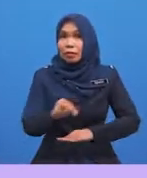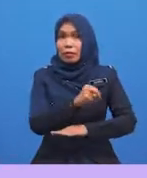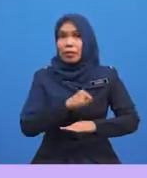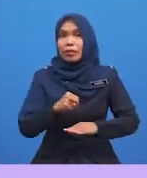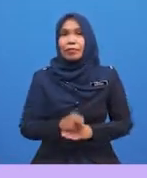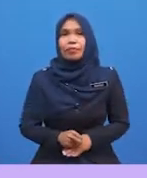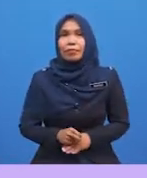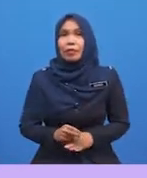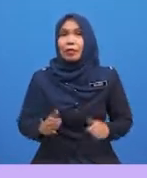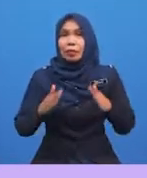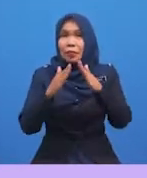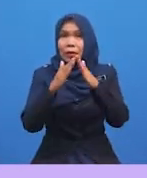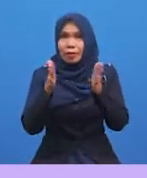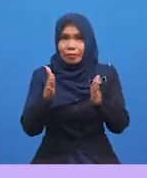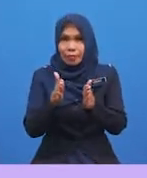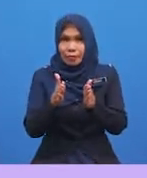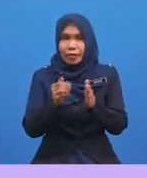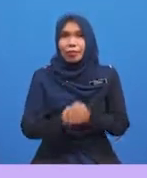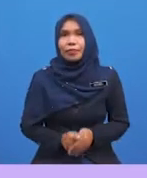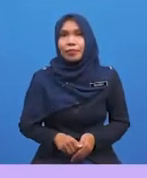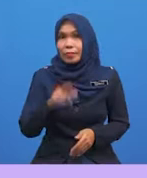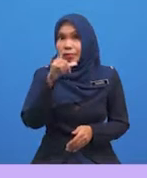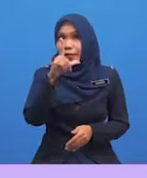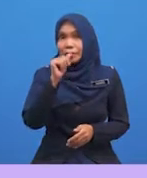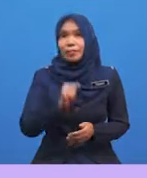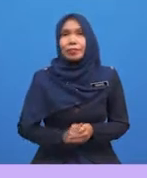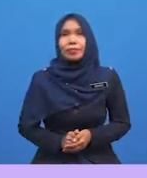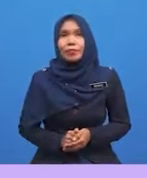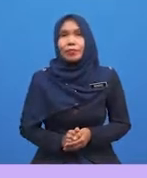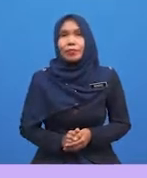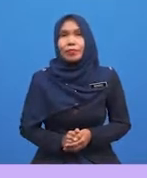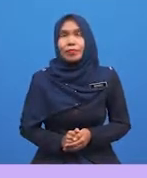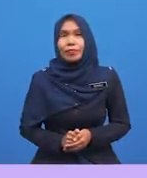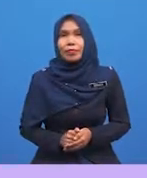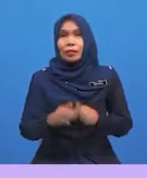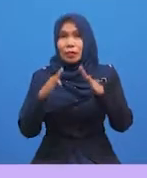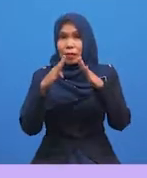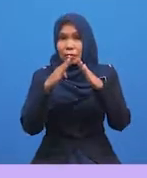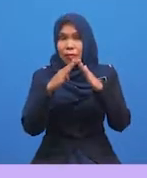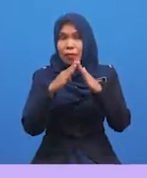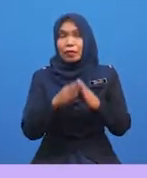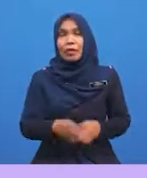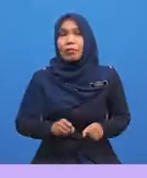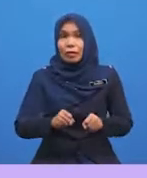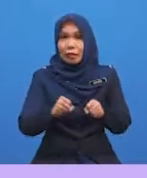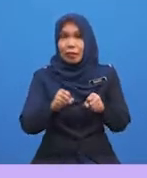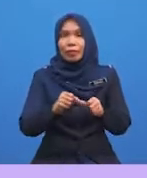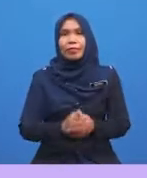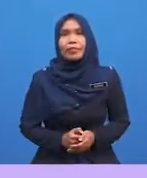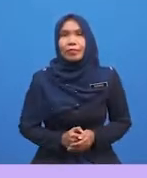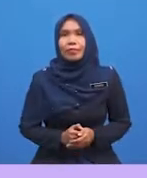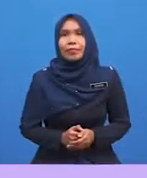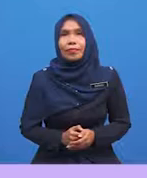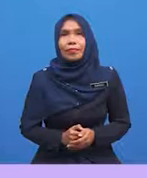bandar kecil. Lihat pada paparan slide. Antara bandar berpenduduk sederhana ialah